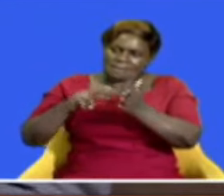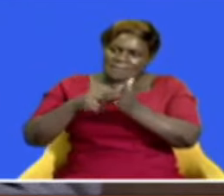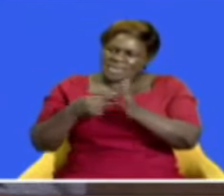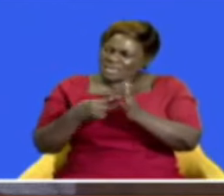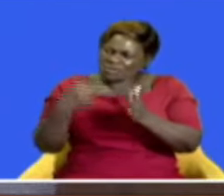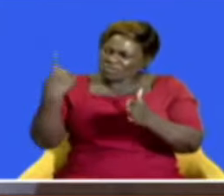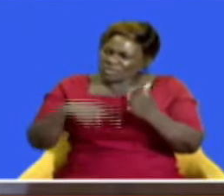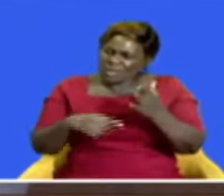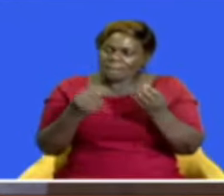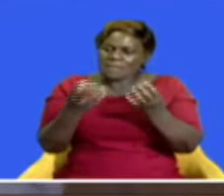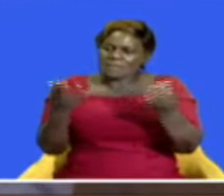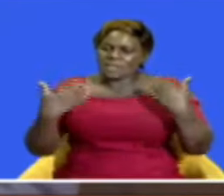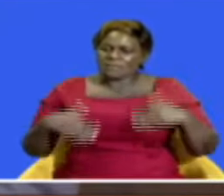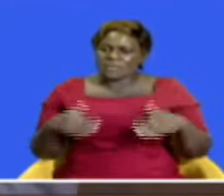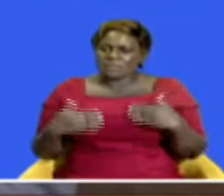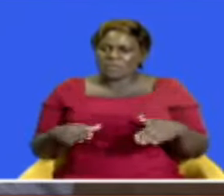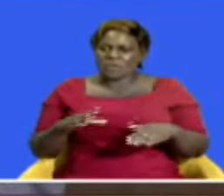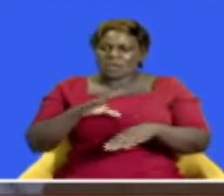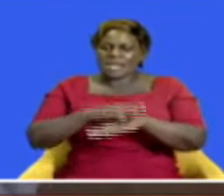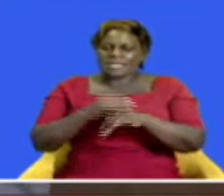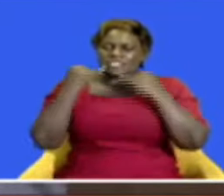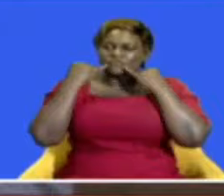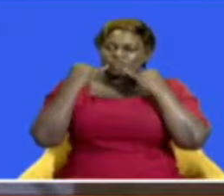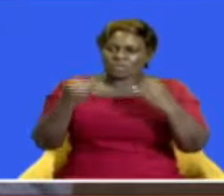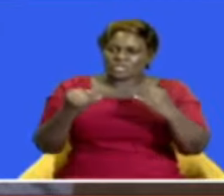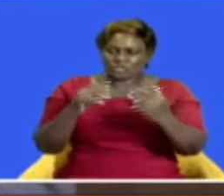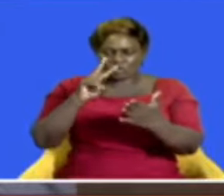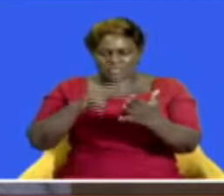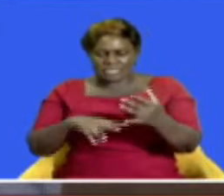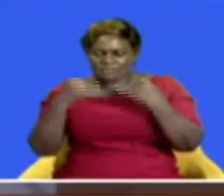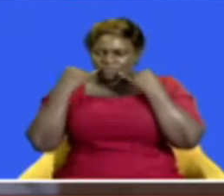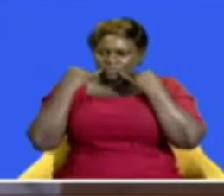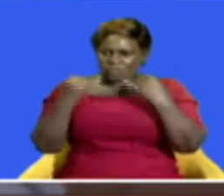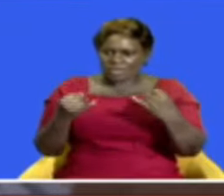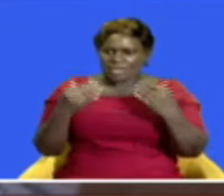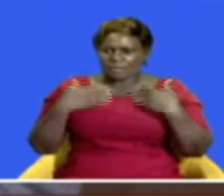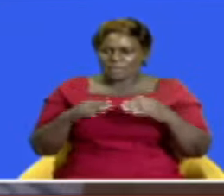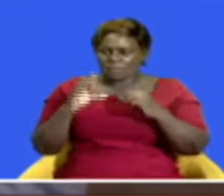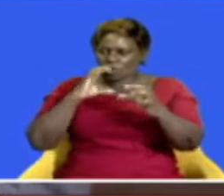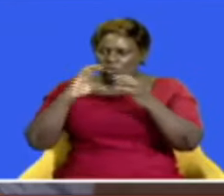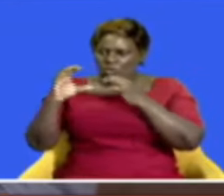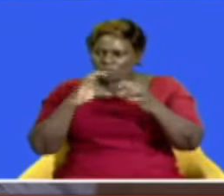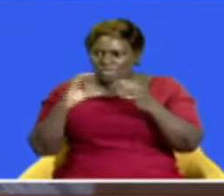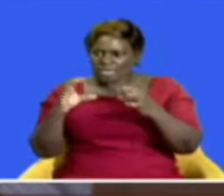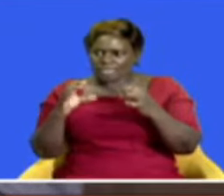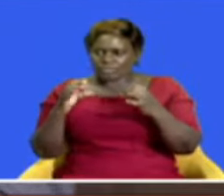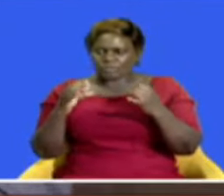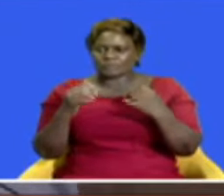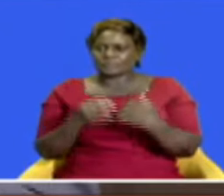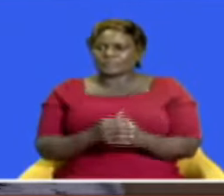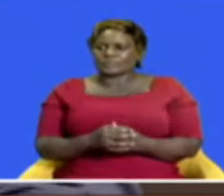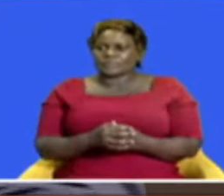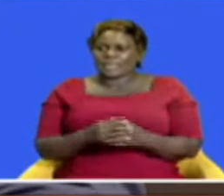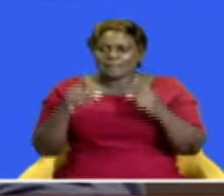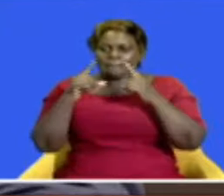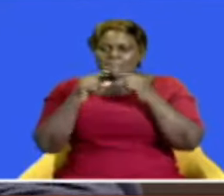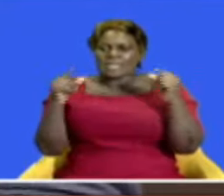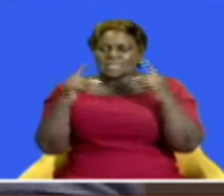nini? Watu wengi wanapata habari kwenye mtandao, watu wanasoma kwenye mtandao, watu wanawasiliana na wenzao kwenye mtandao,